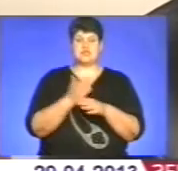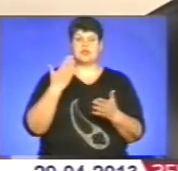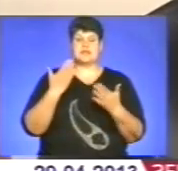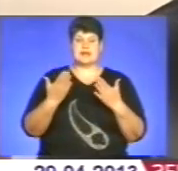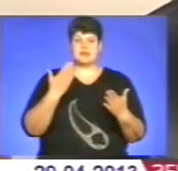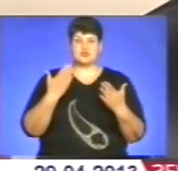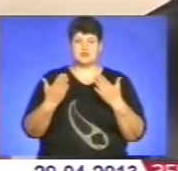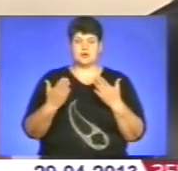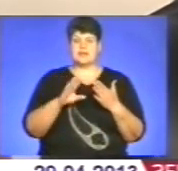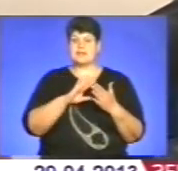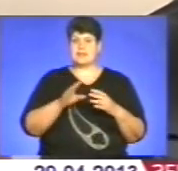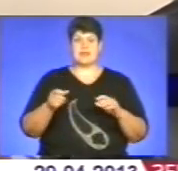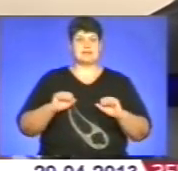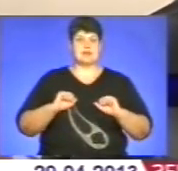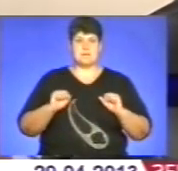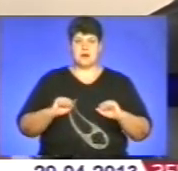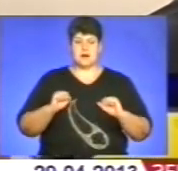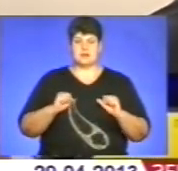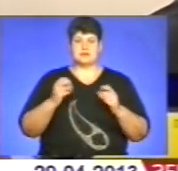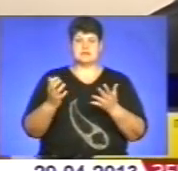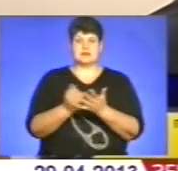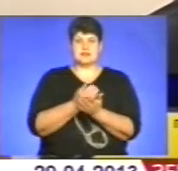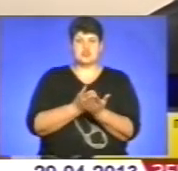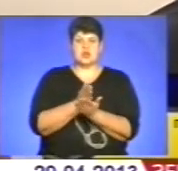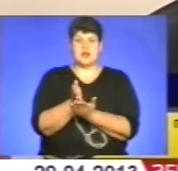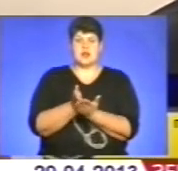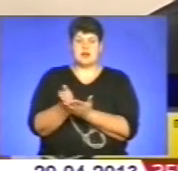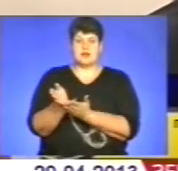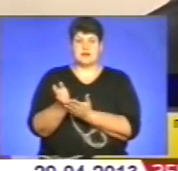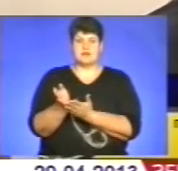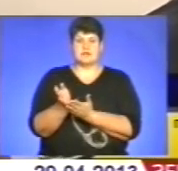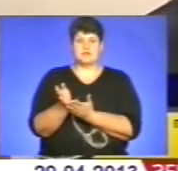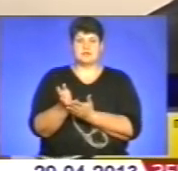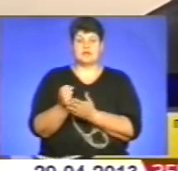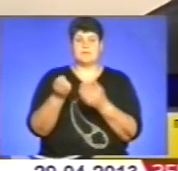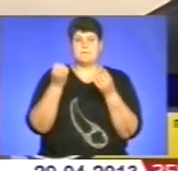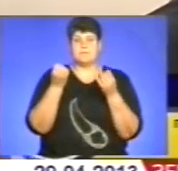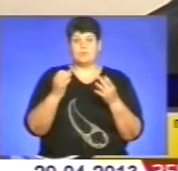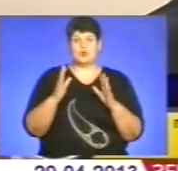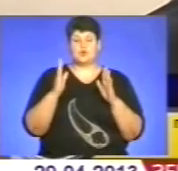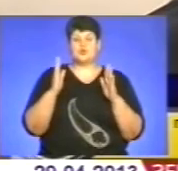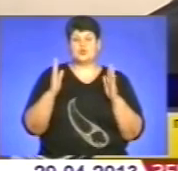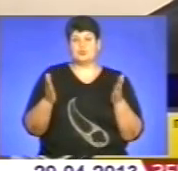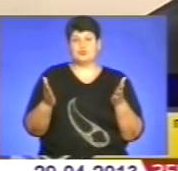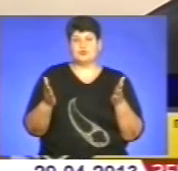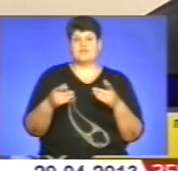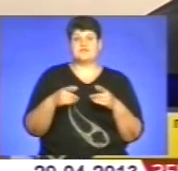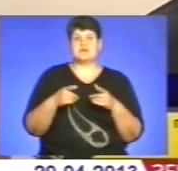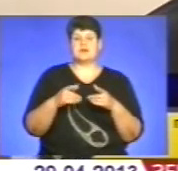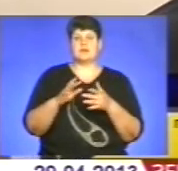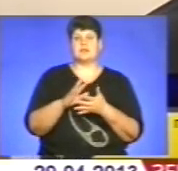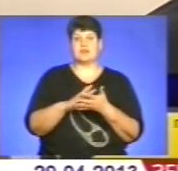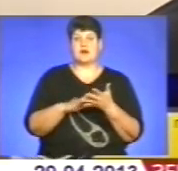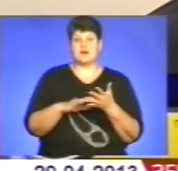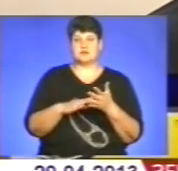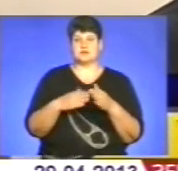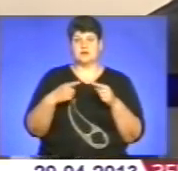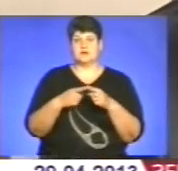не намагатися знайти якісь шляхи виходу ситуації, то вона просто буде все далі заходити в якийсь глухий